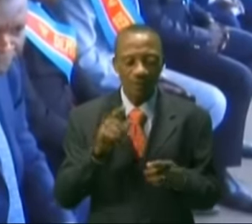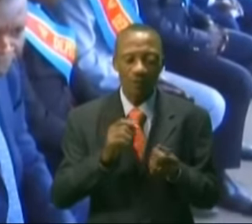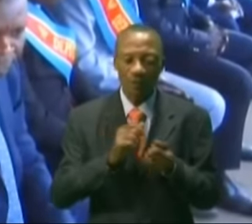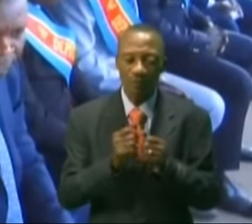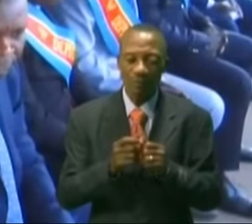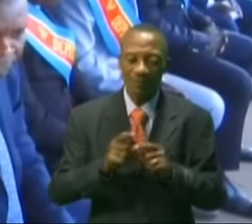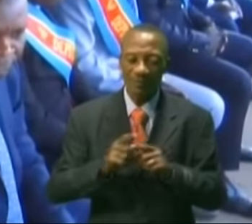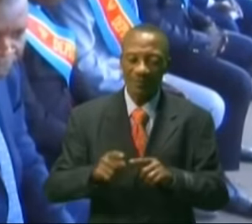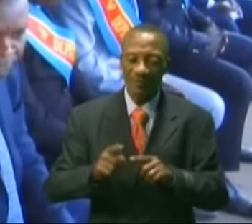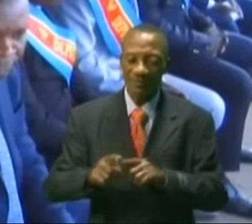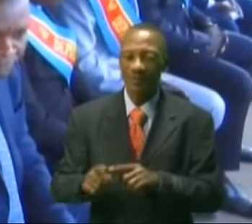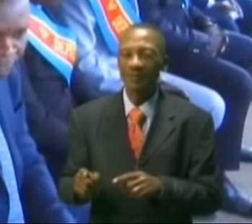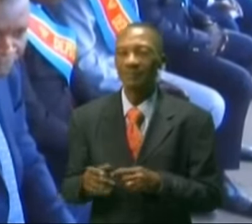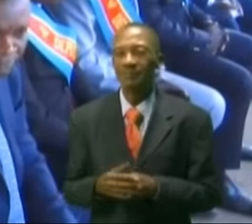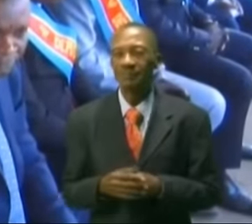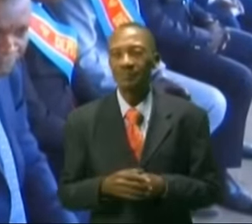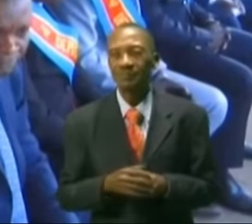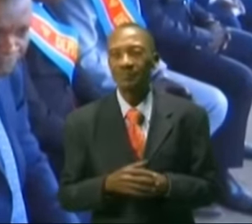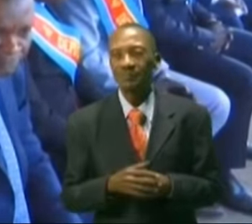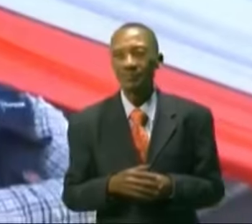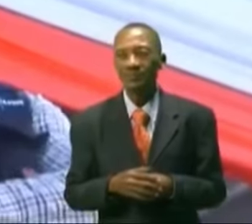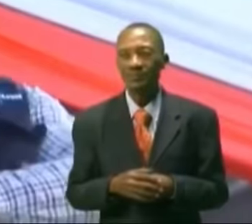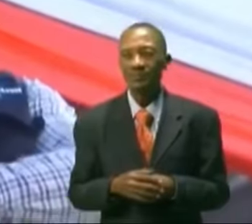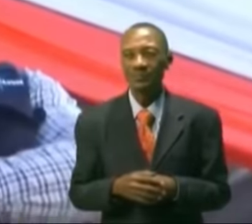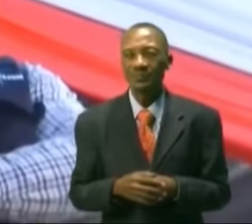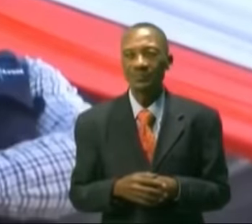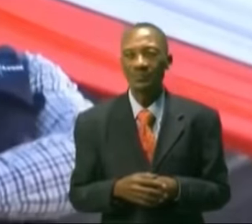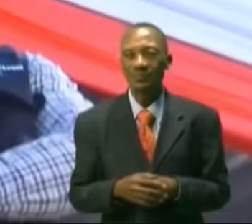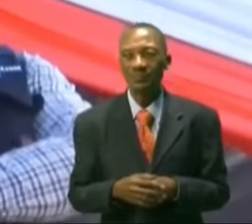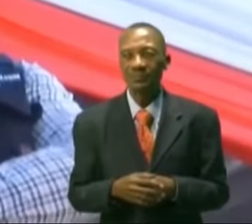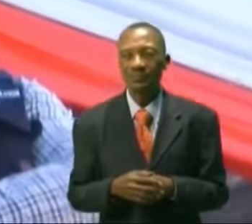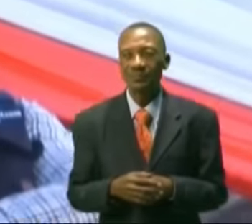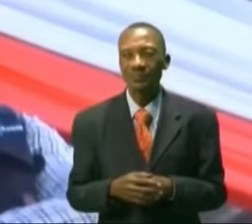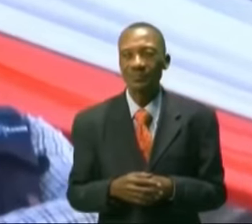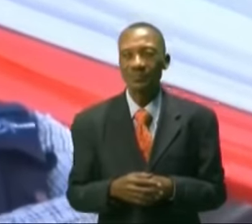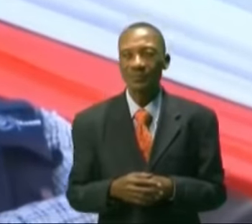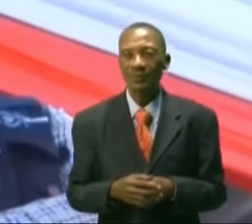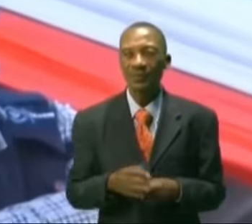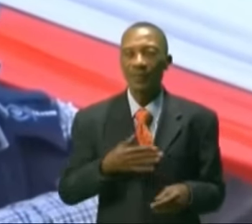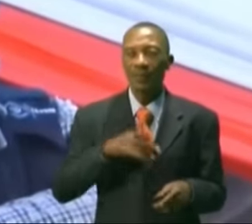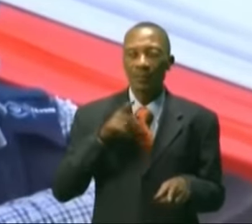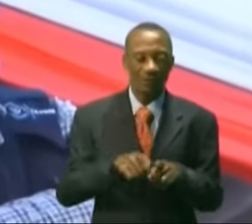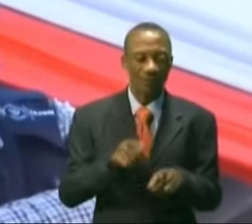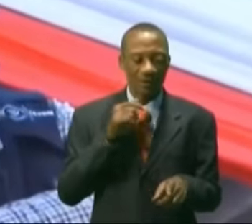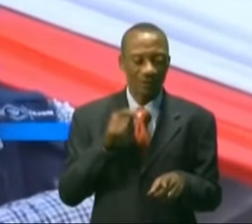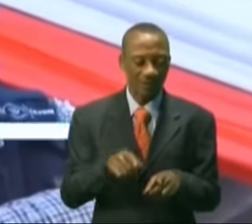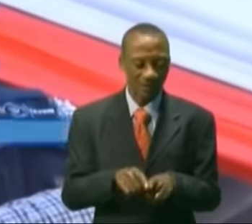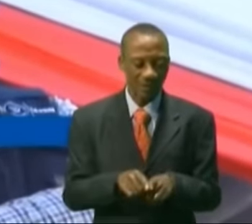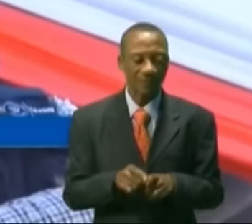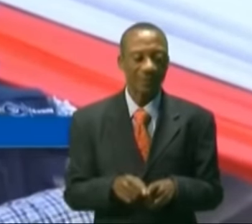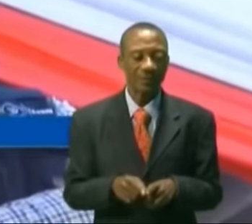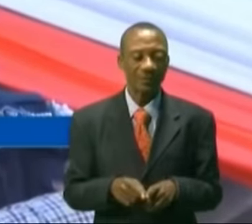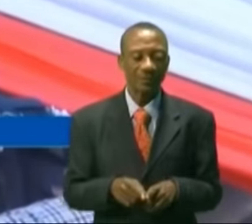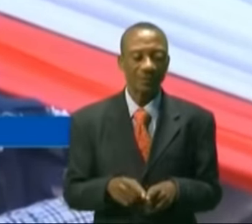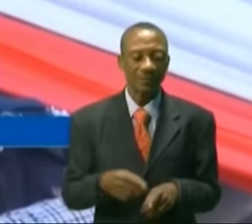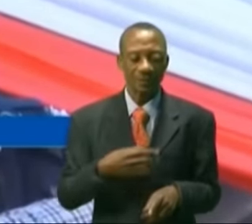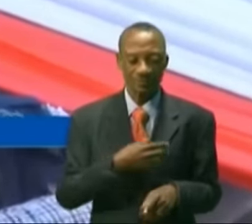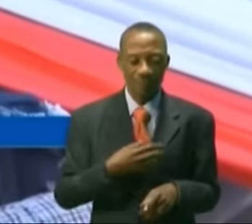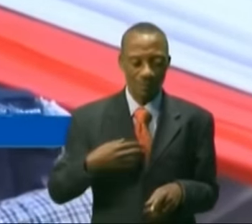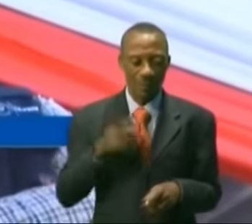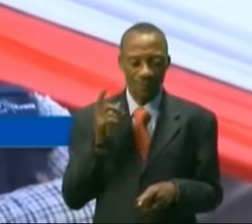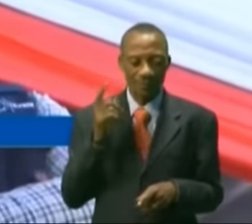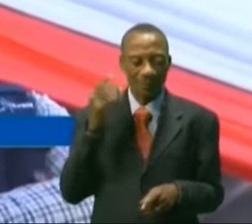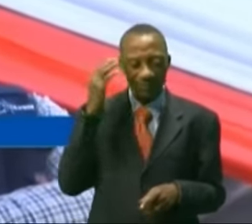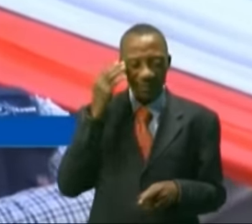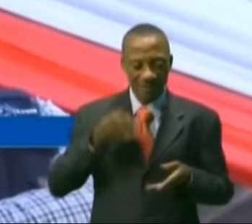Bandoku Yang, avant d'être première ministre, je suis une femme, je suis une épouse,